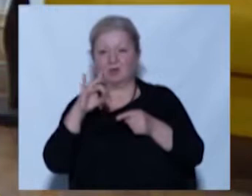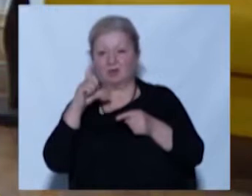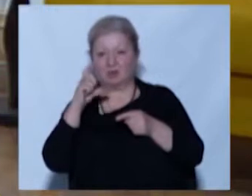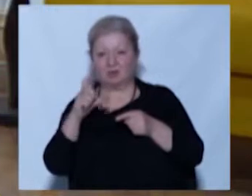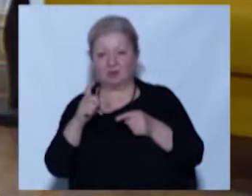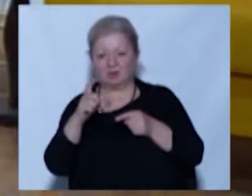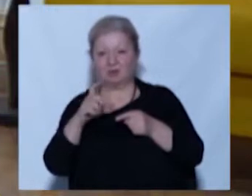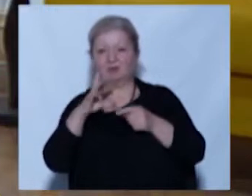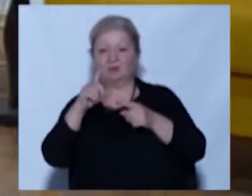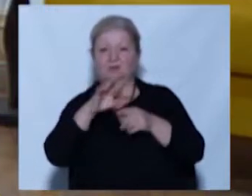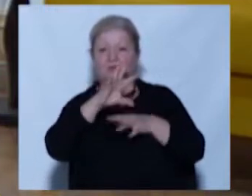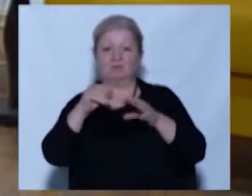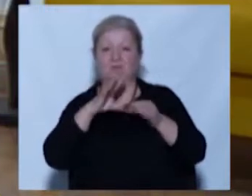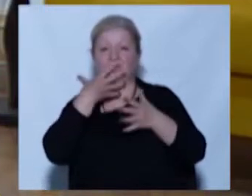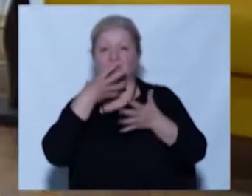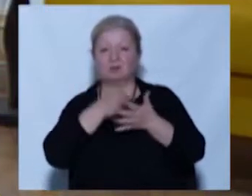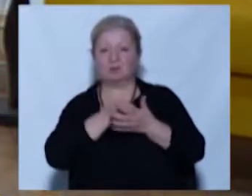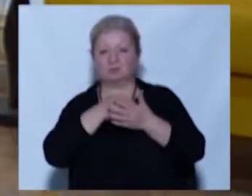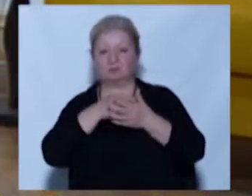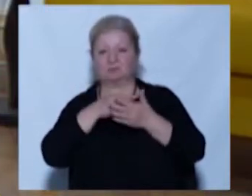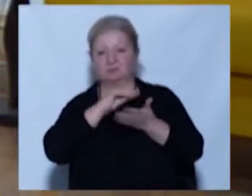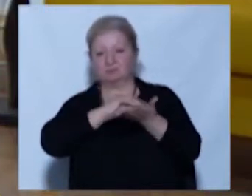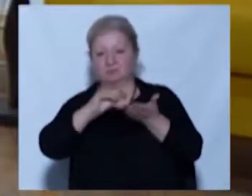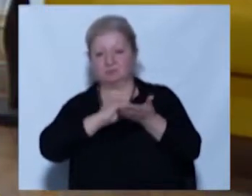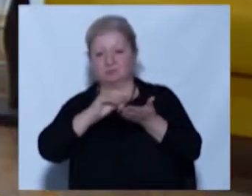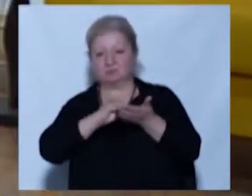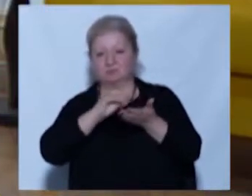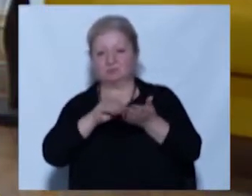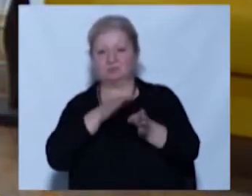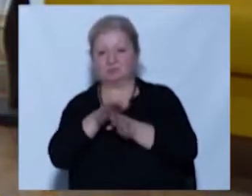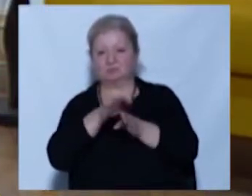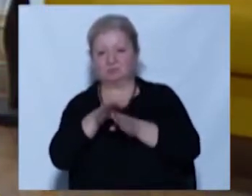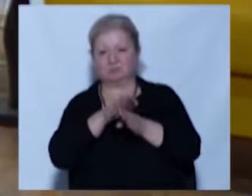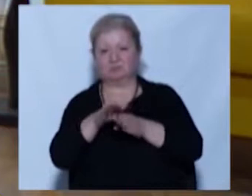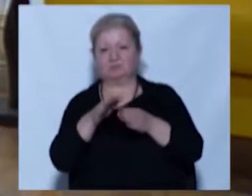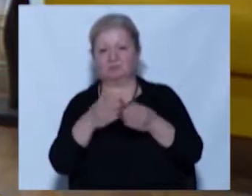ერმა თავისი მატიანე შექმნა. მაგალითად, ახლა ერთ-ერთს წარმოგიდგენთ,